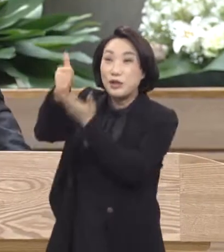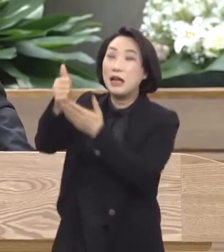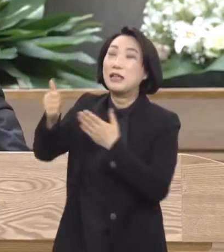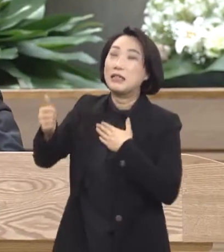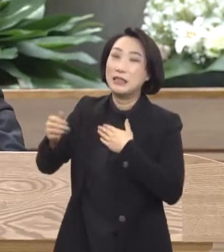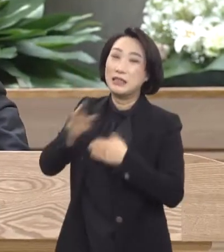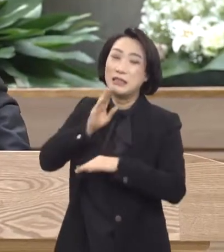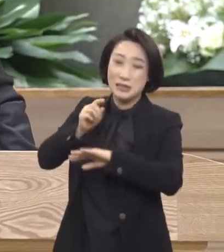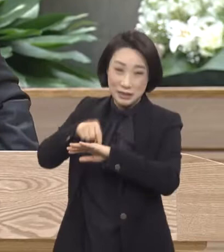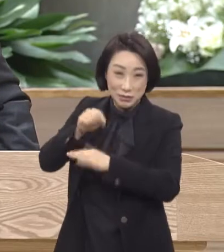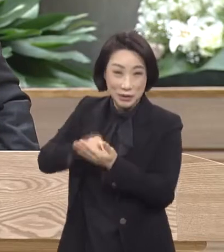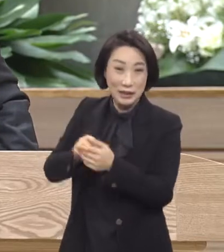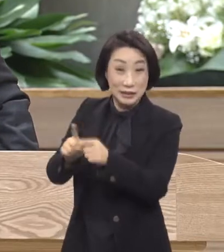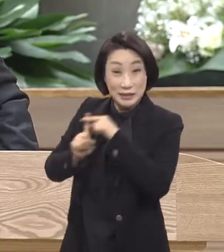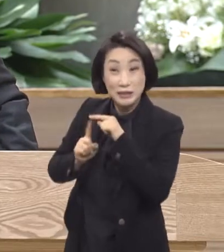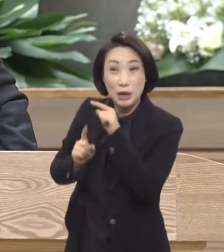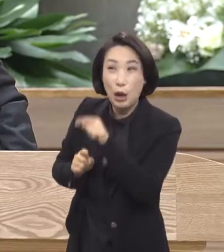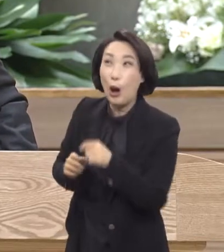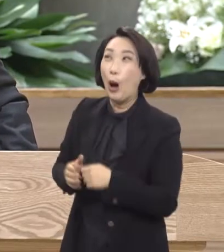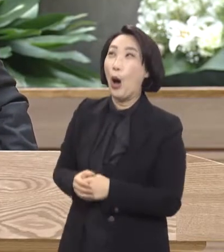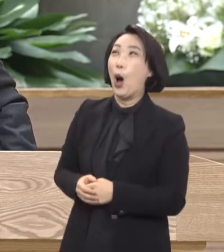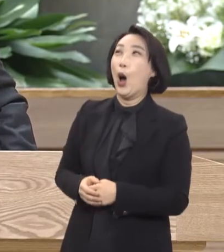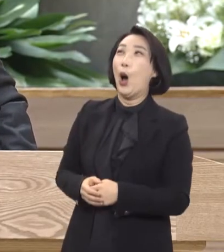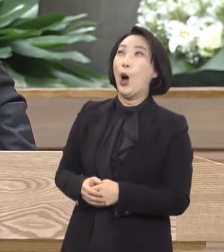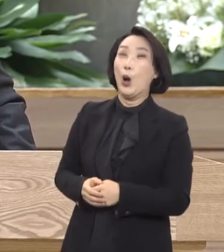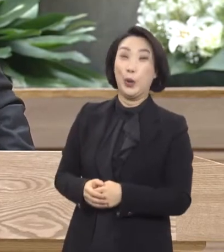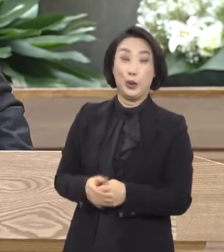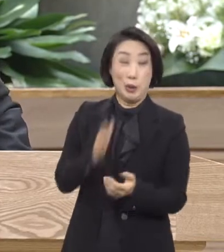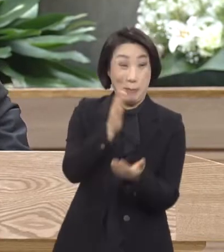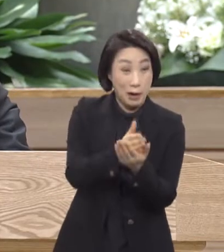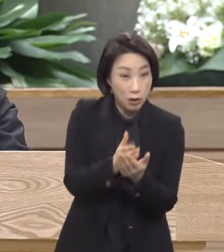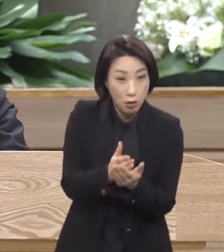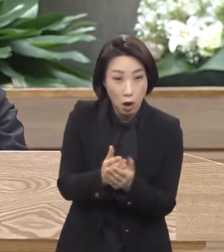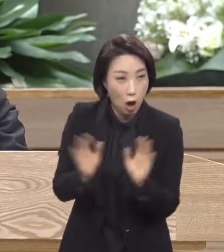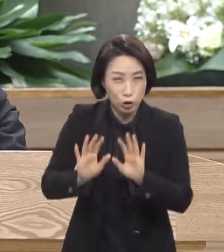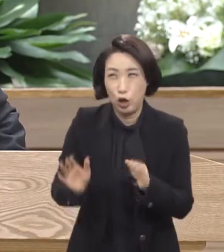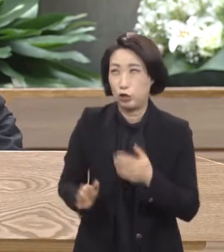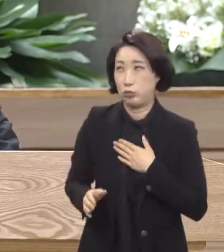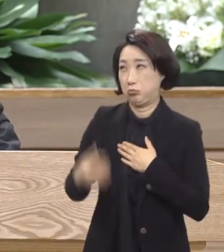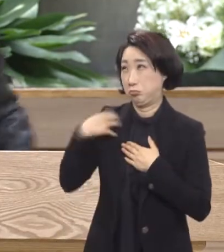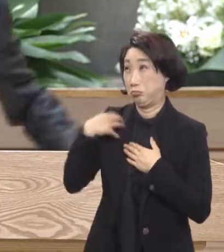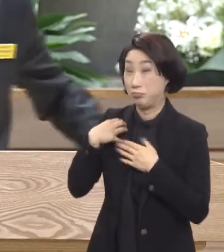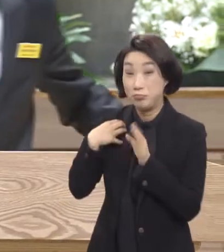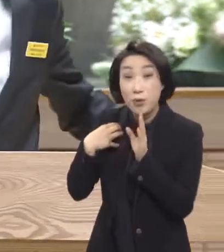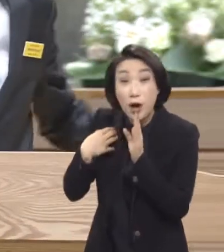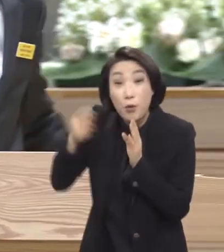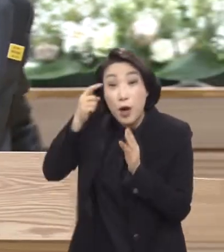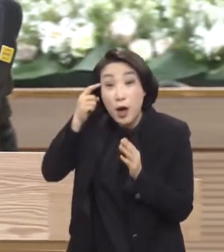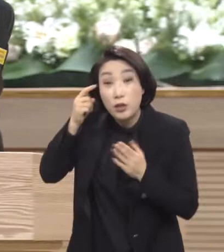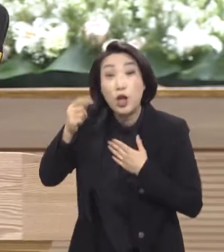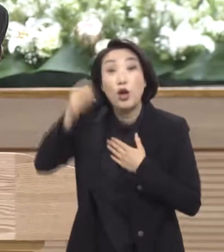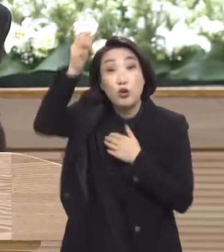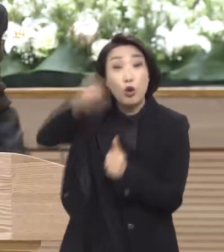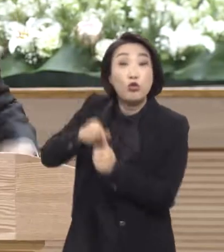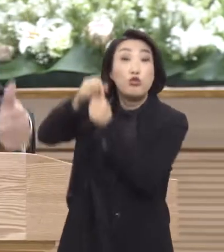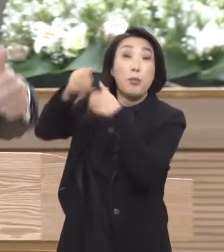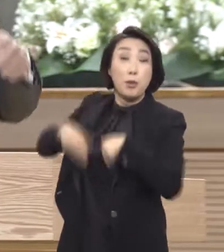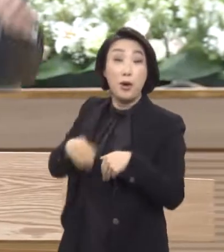진실한 의리, 이거는 말이오 하지 말라고도 해야 될 일이오. 왜? 우리는 살아야